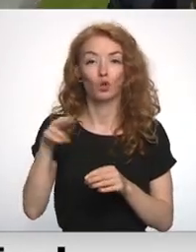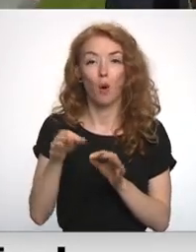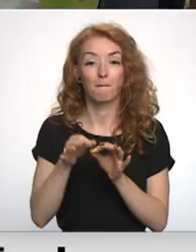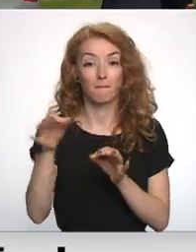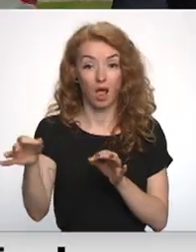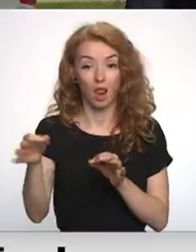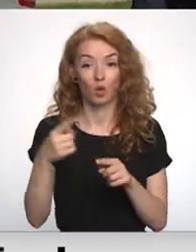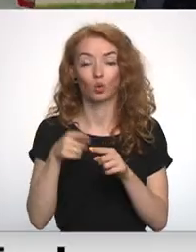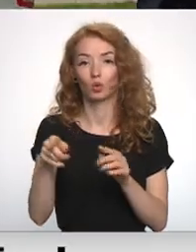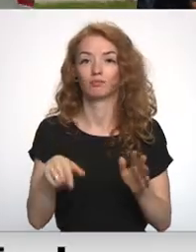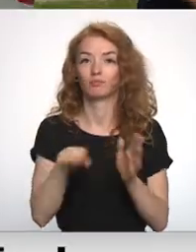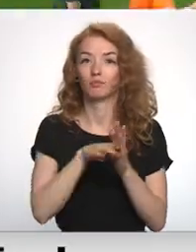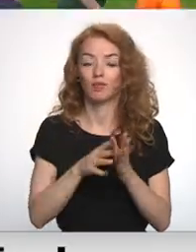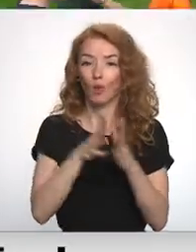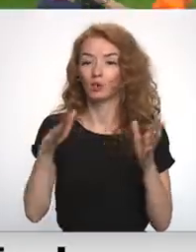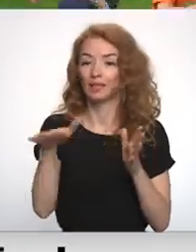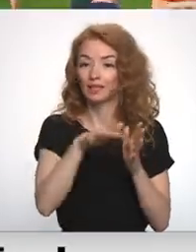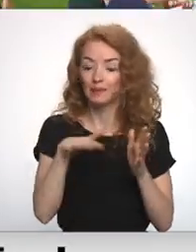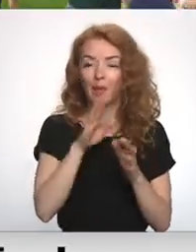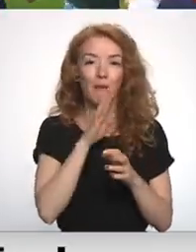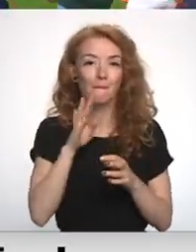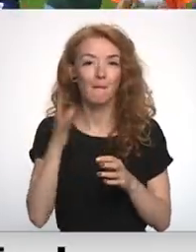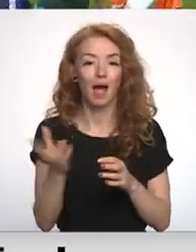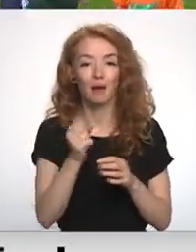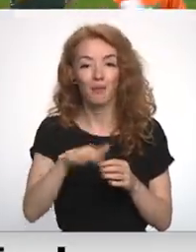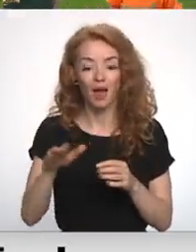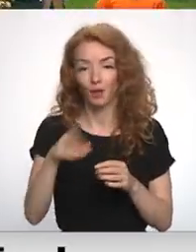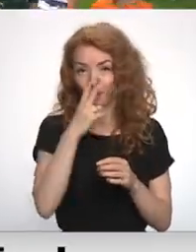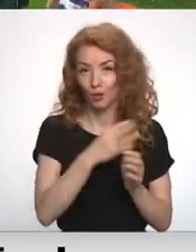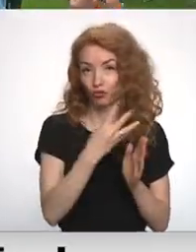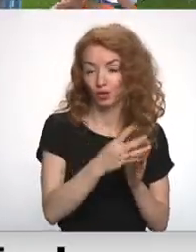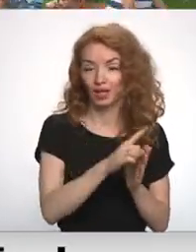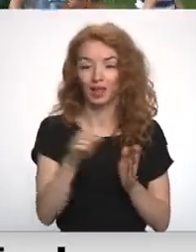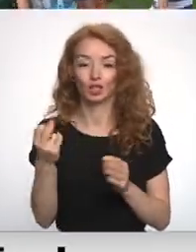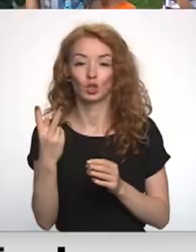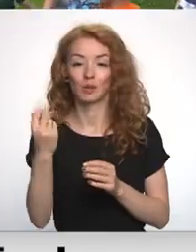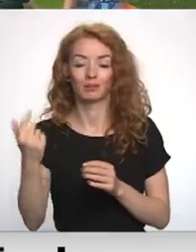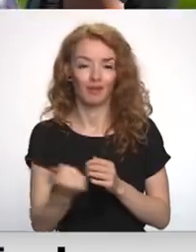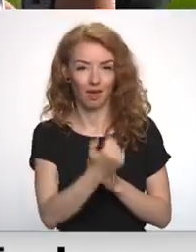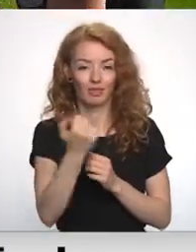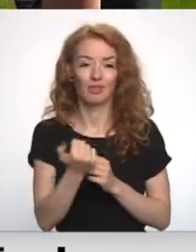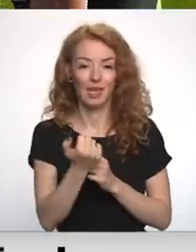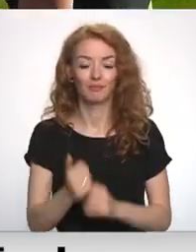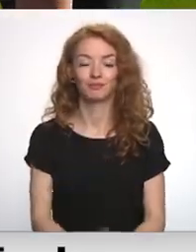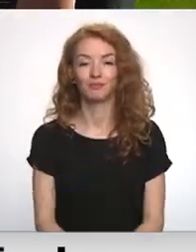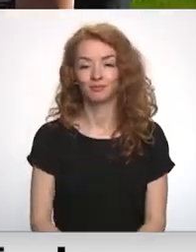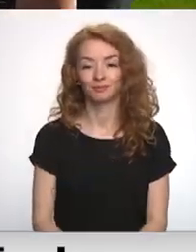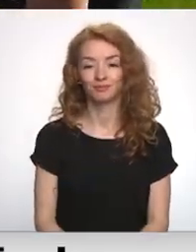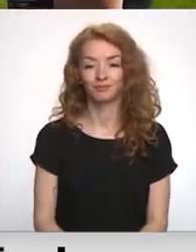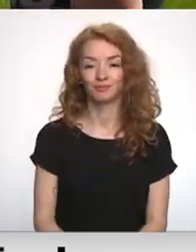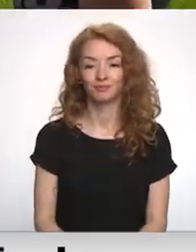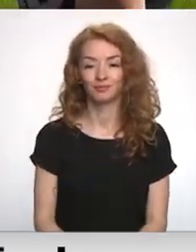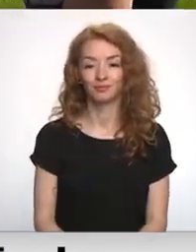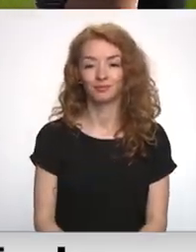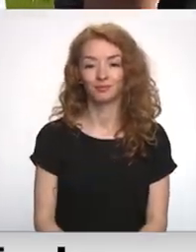pusē, kur piedalījās vairākas ģimenes mammas ar bērniem vecumā no 4 līdz 12 gadiem. Super!